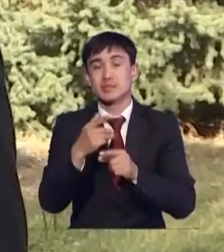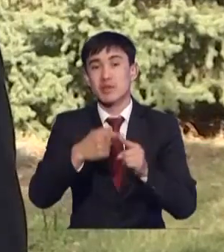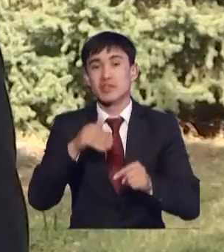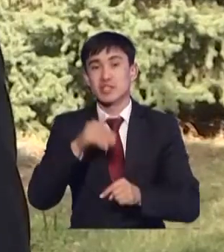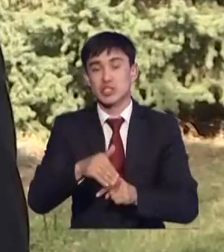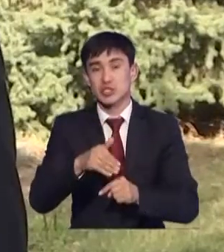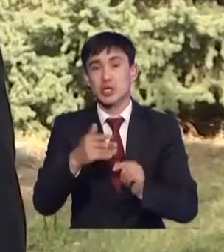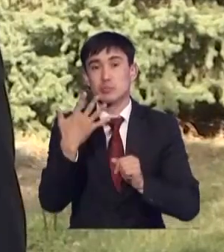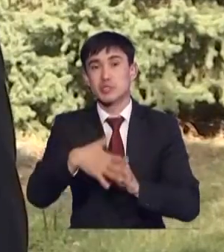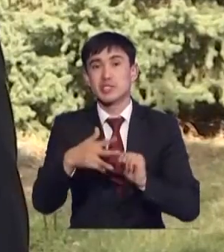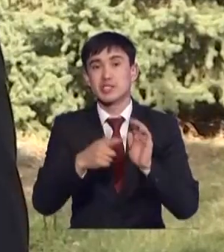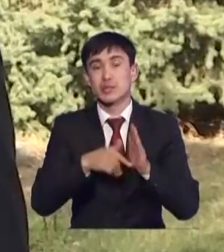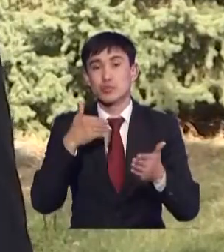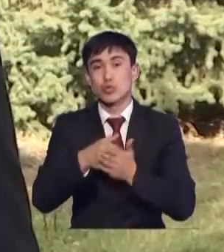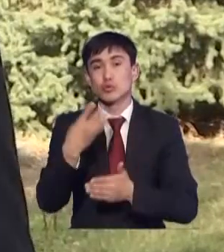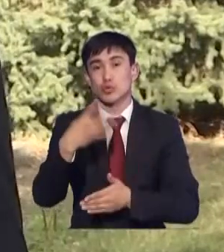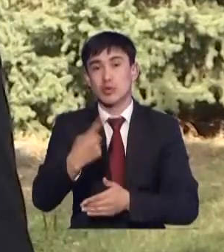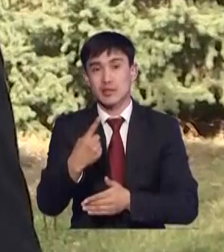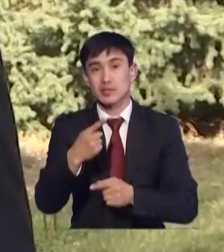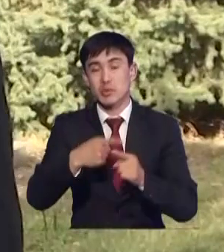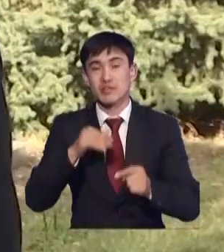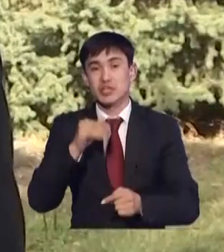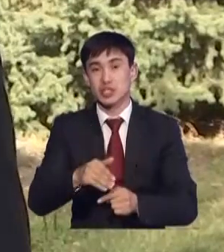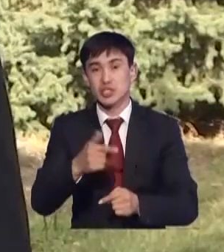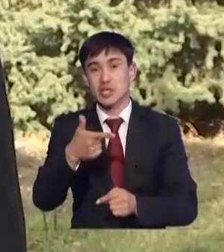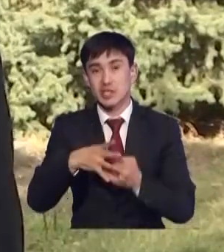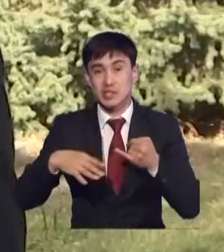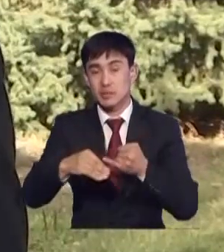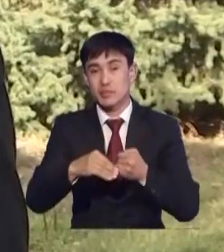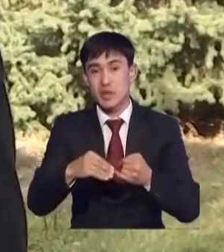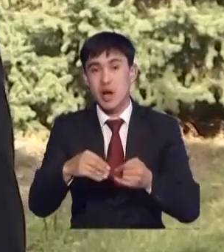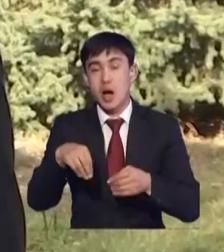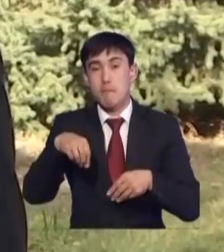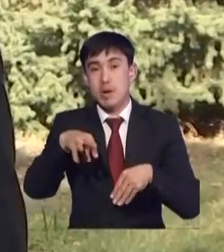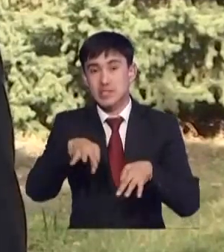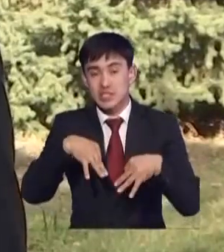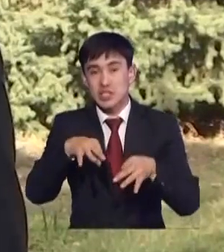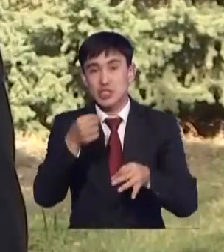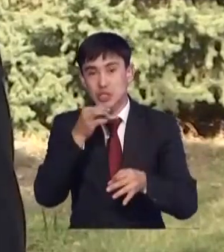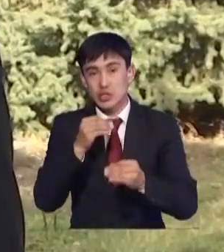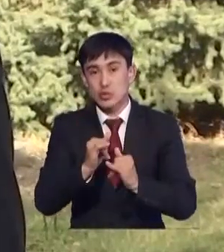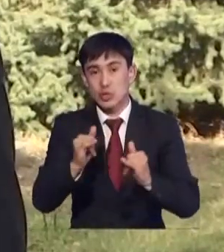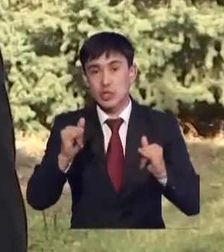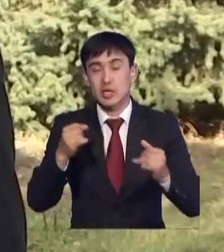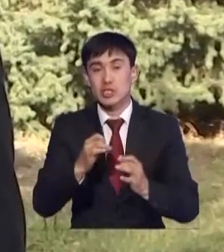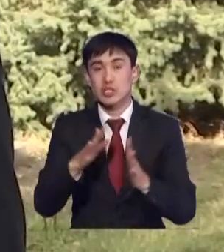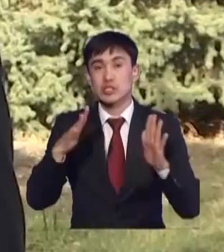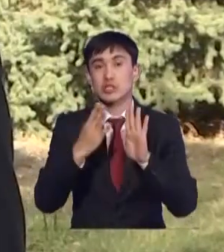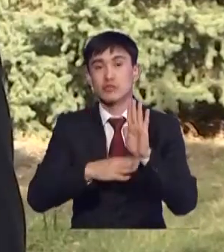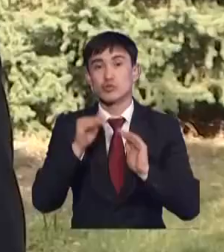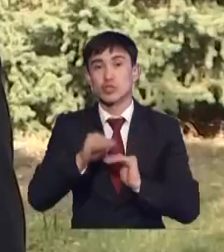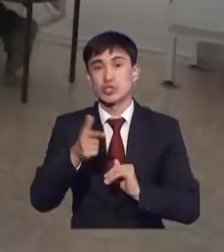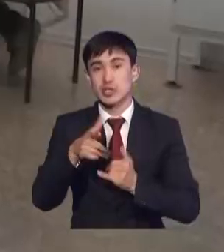с 57.000 до 41500 гектаров А вот масличные культуры расширились на 90.000